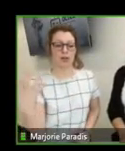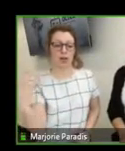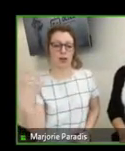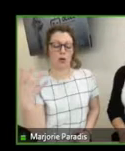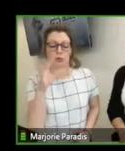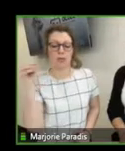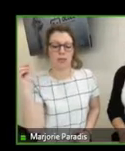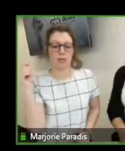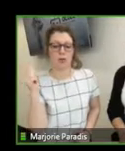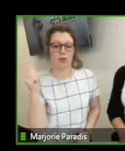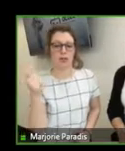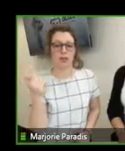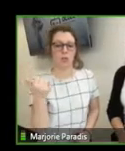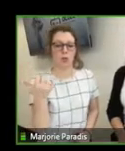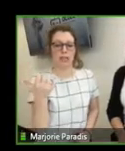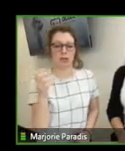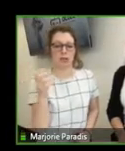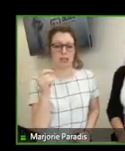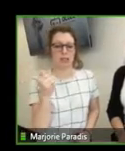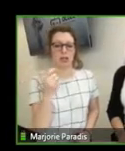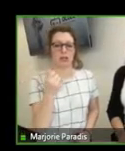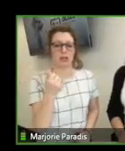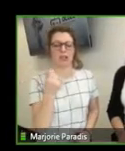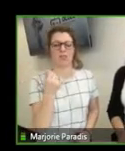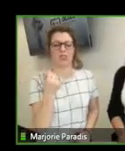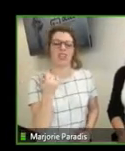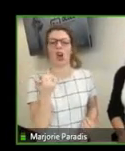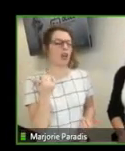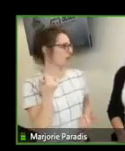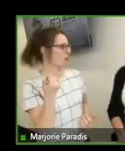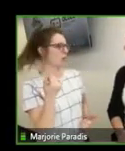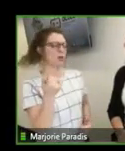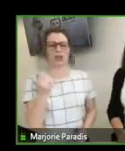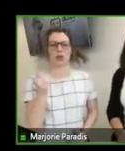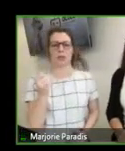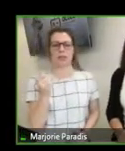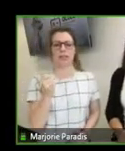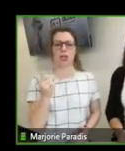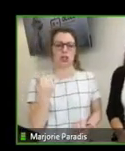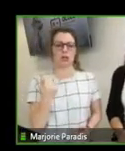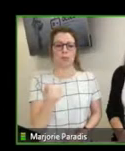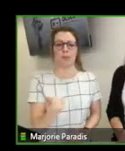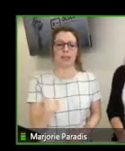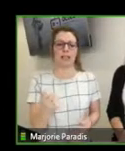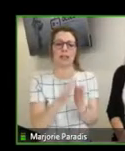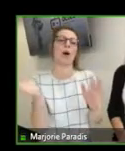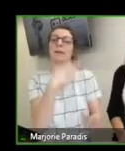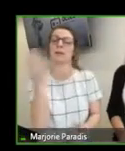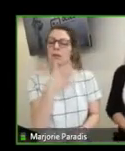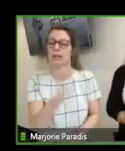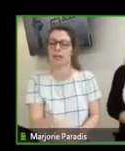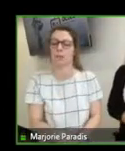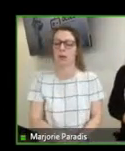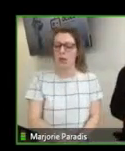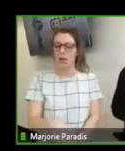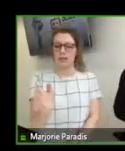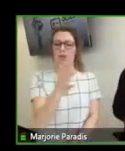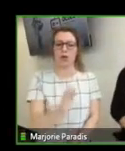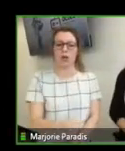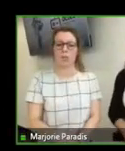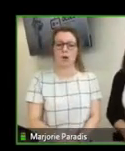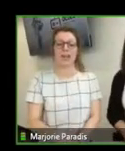dans le jargon ou dans le milieu, là, ils utilisent le mot « glitch », mais ce serait comme des erreurs, si on veut, des genres de petites distorsions qui permettraient de dire « ouais, non,